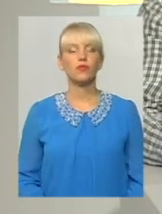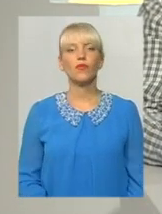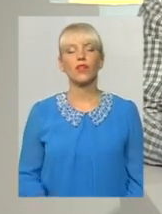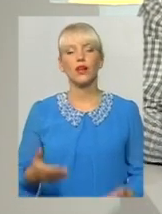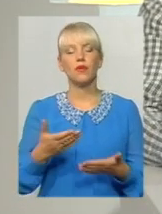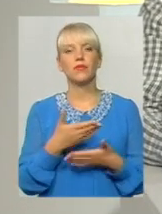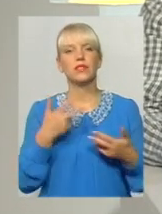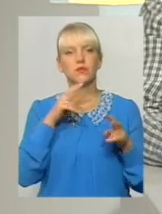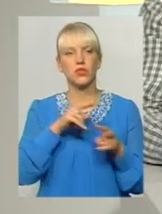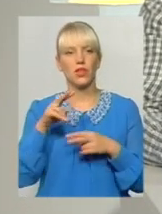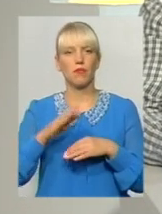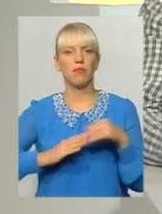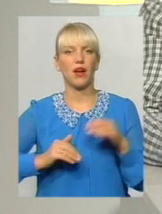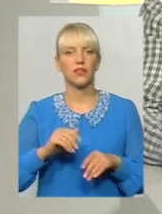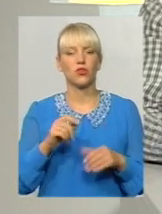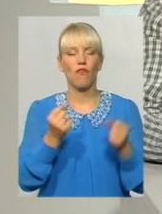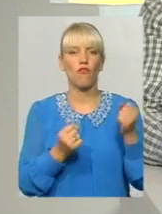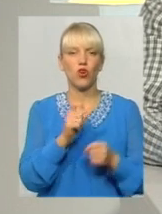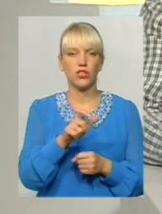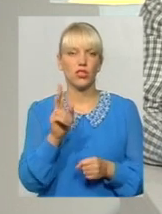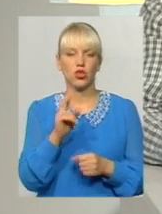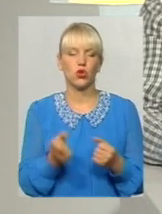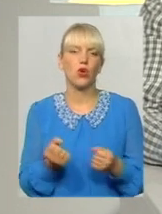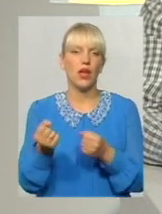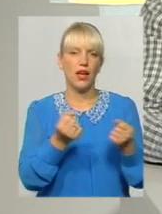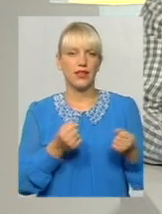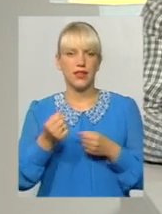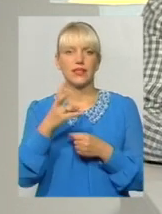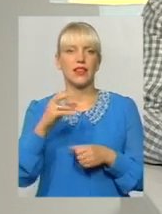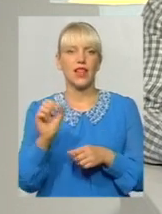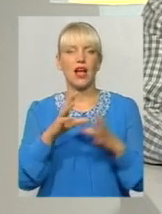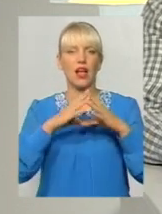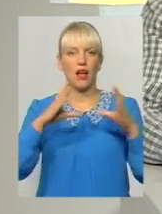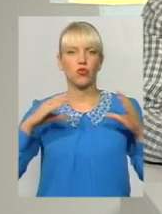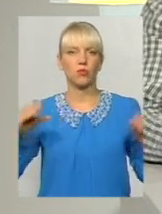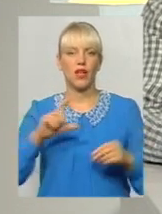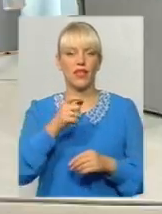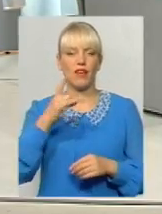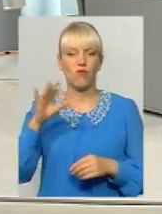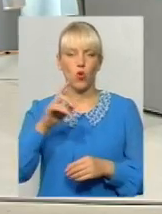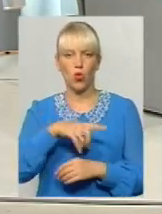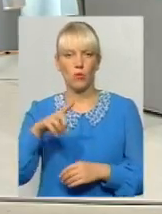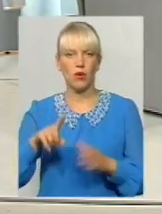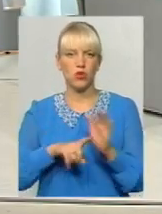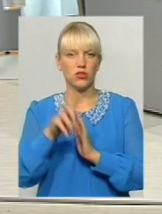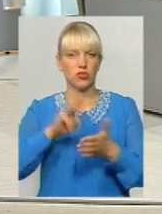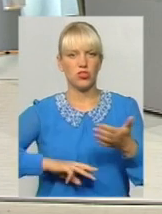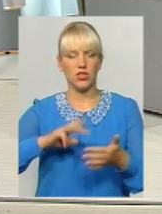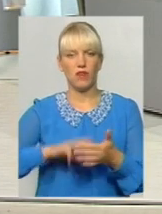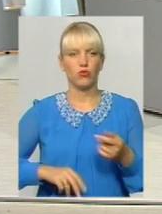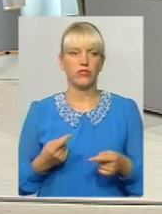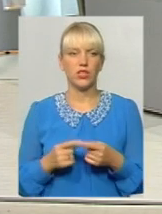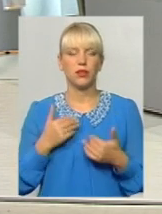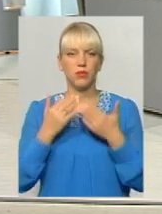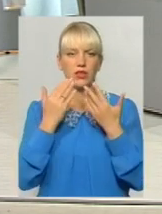що водіїв, які їздять на автомобілях з євро-номерами, починають штрафувати. Пане Романе, запитання до вас. Чи штрафують в